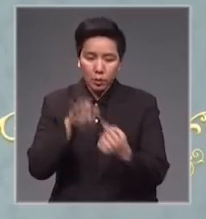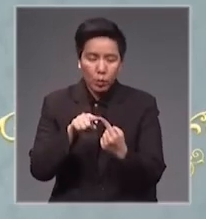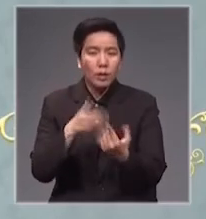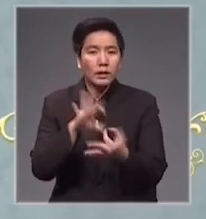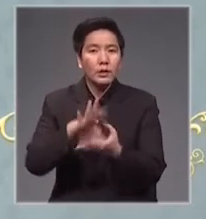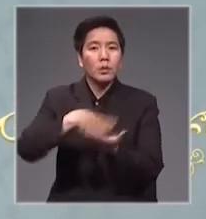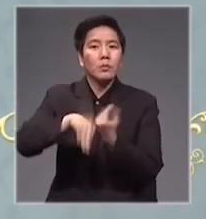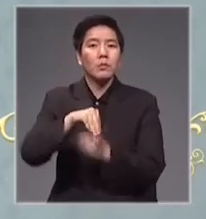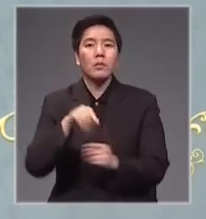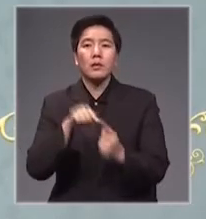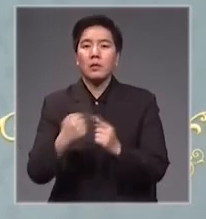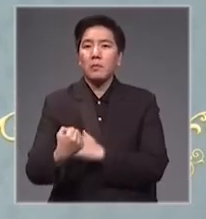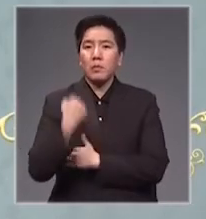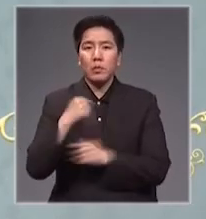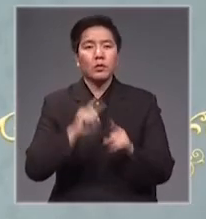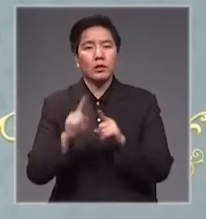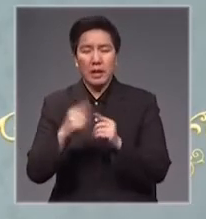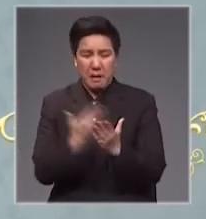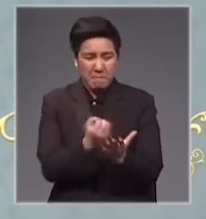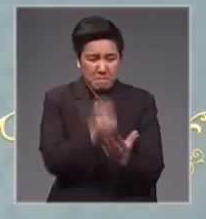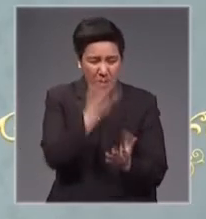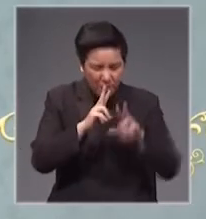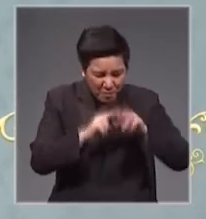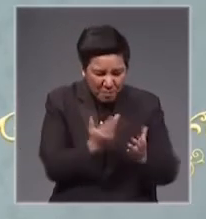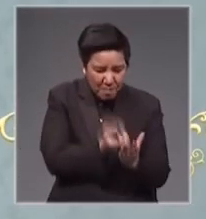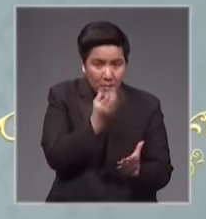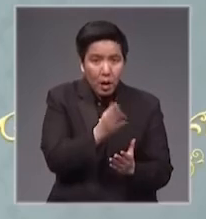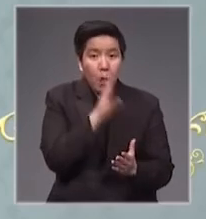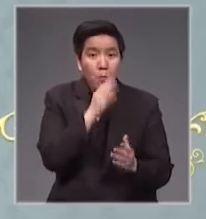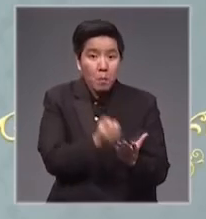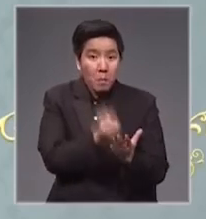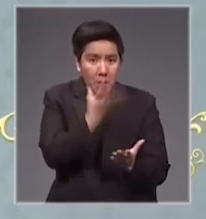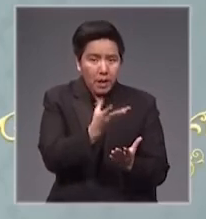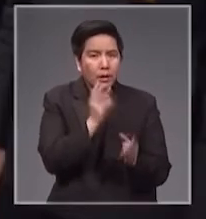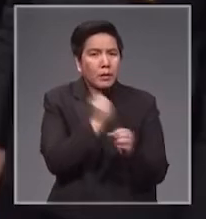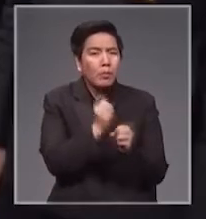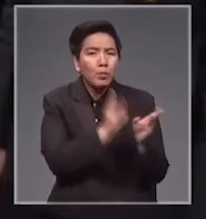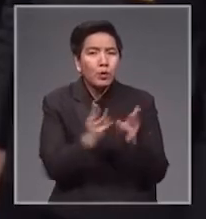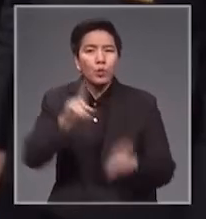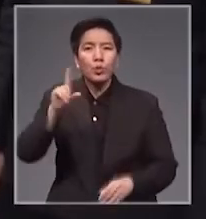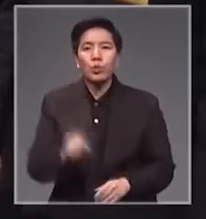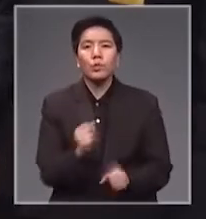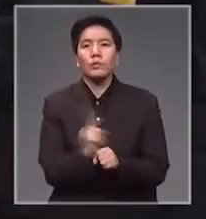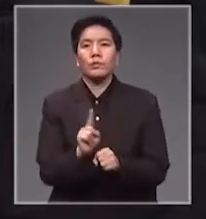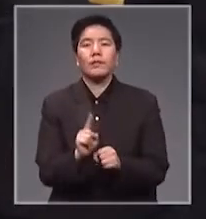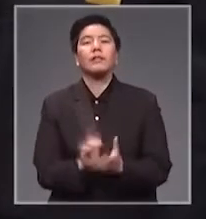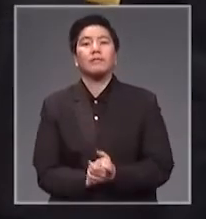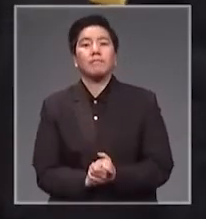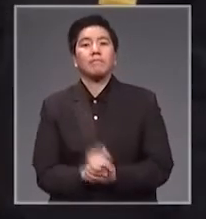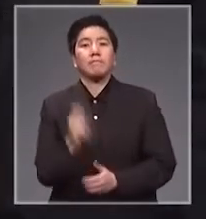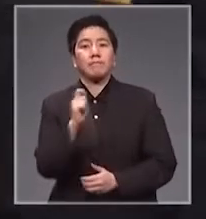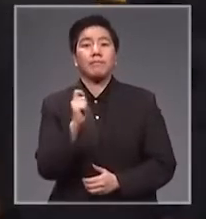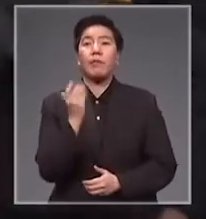ในสิ่งของที่อาจจะไม่แพงมากนักหรือแพงก็ทำให้มันถูกขึ้น วันอังคารที่ผ่านมานั้นผมได้เชิญนักวิจัยจากมหาวิทยาลั